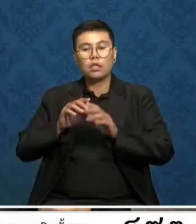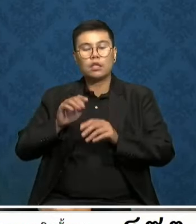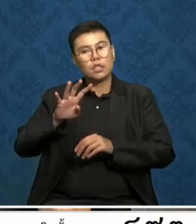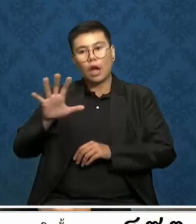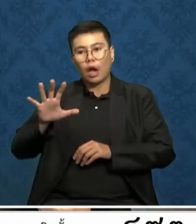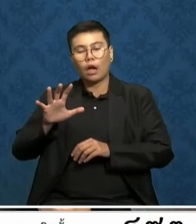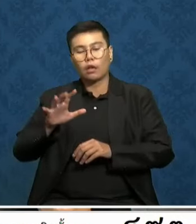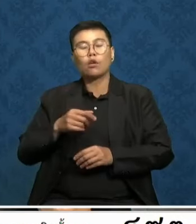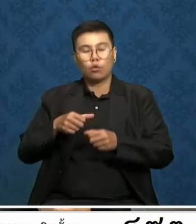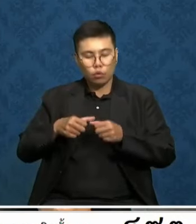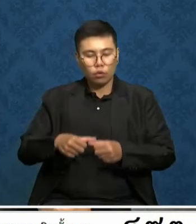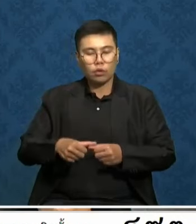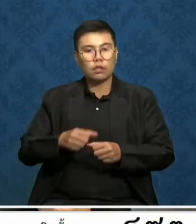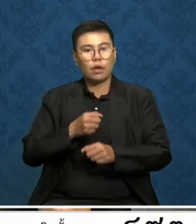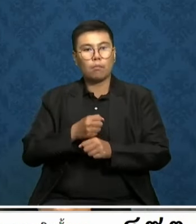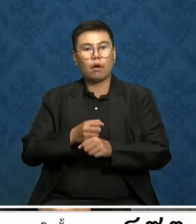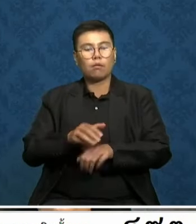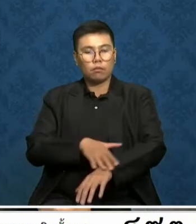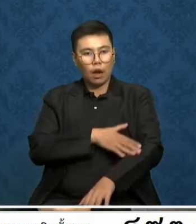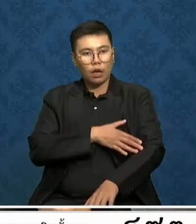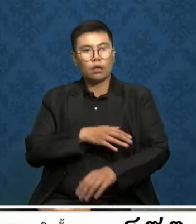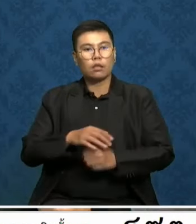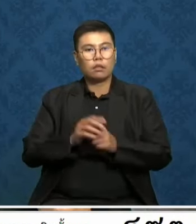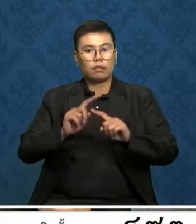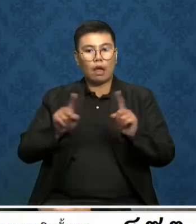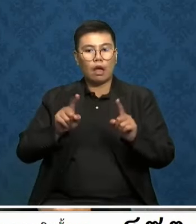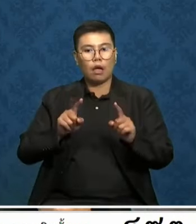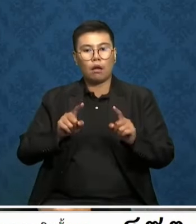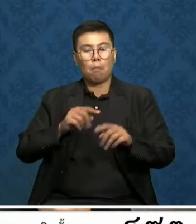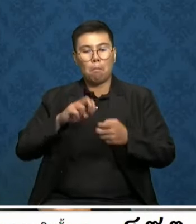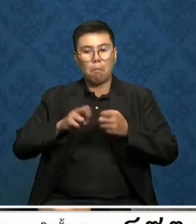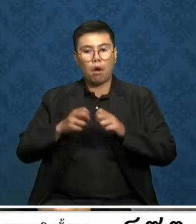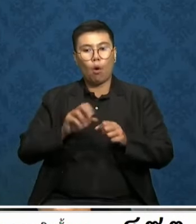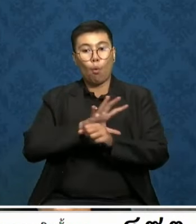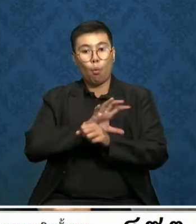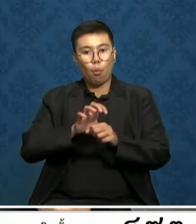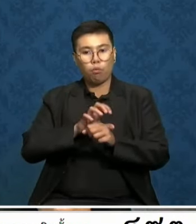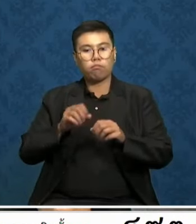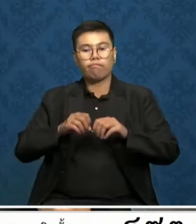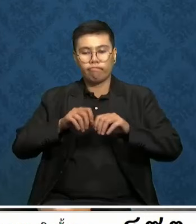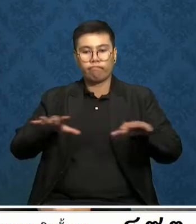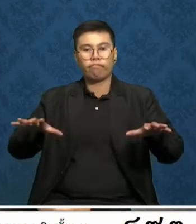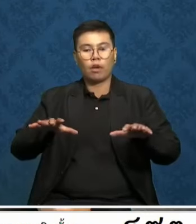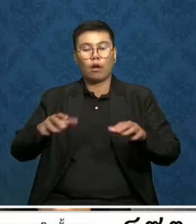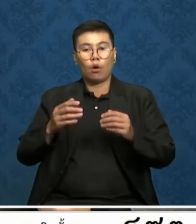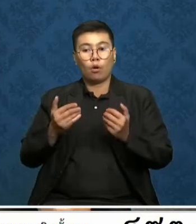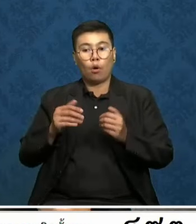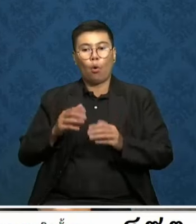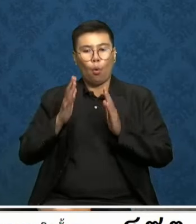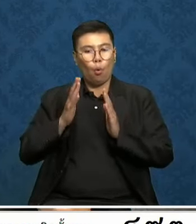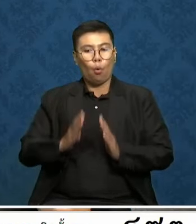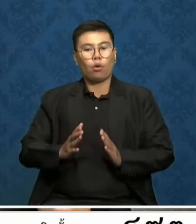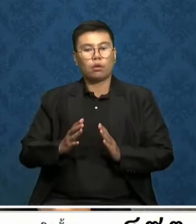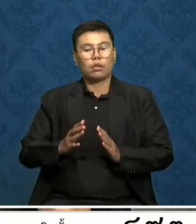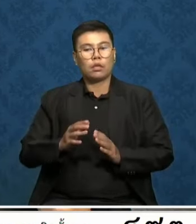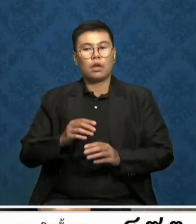นี้มาเนิ่นนานครับจนกระทั่งวิกฤตการโควิดได้เข้ามาครับท่านประธานคนเหล่านี้ครับก็หายไปเลยจากย่